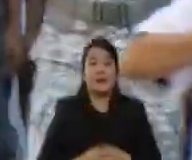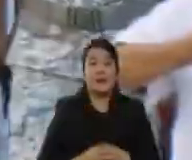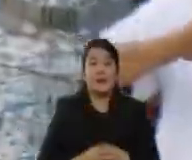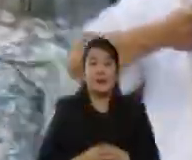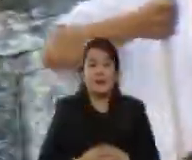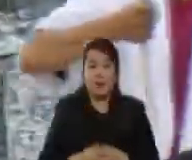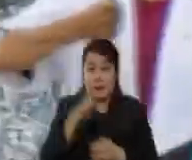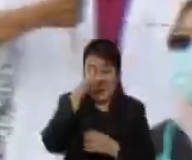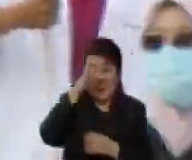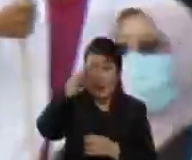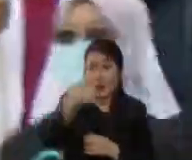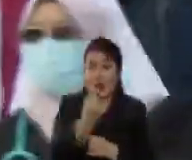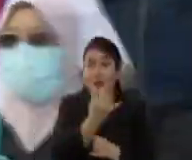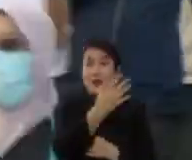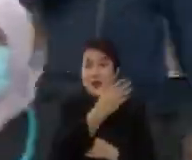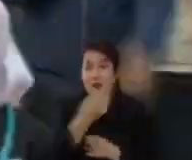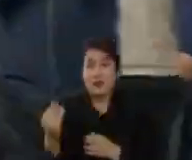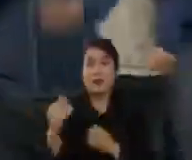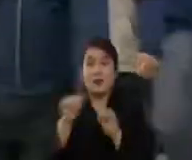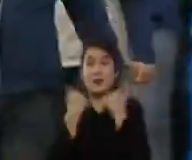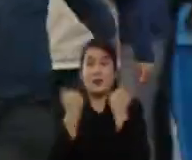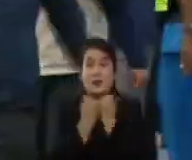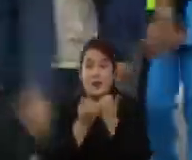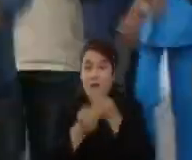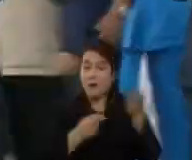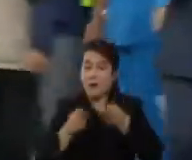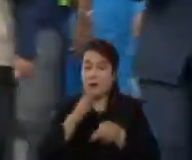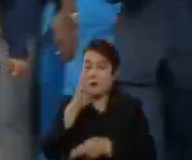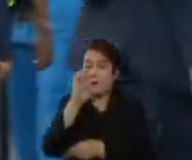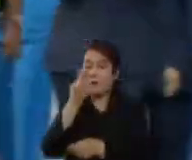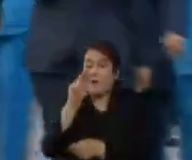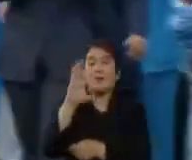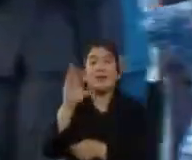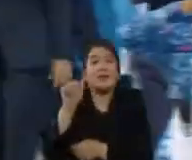Perbadanan Putrajaya dan Agensi Pengurusan Bencana Negara.